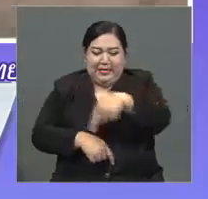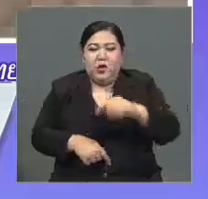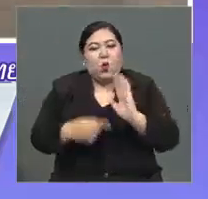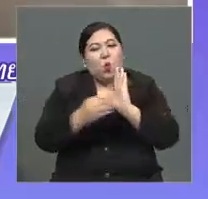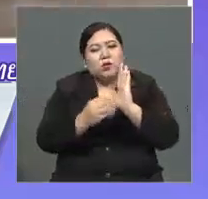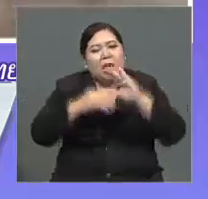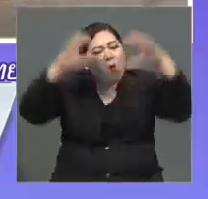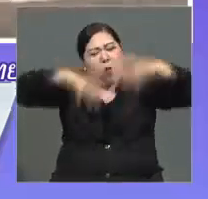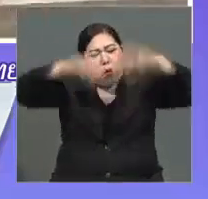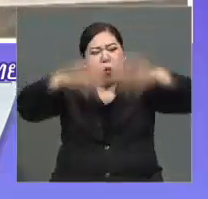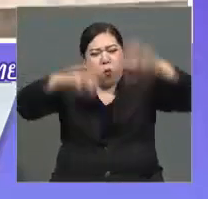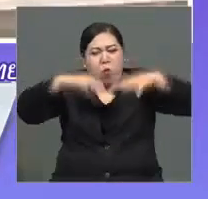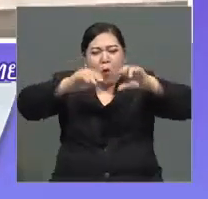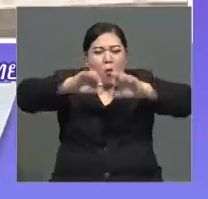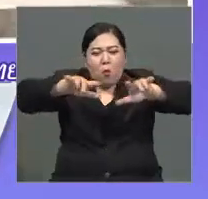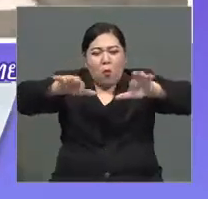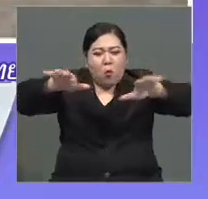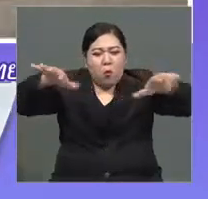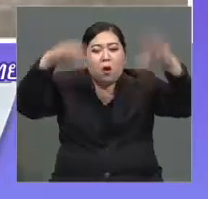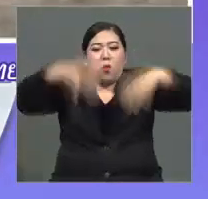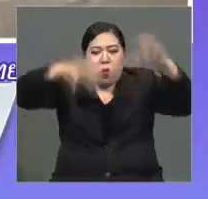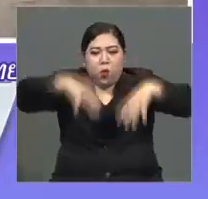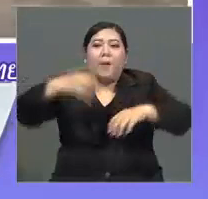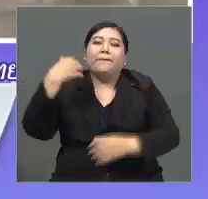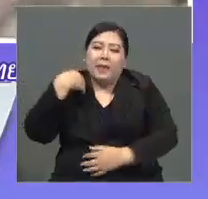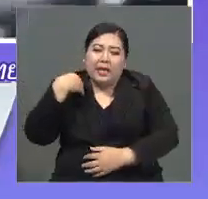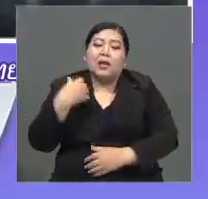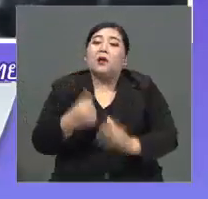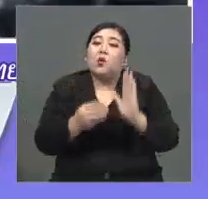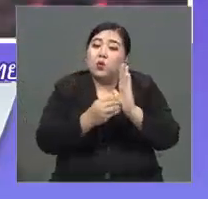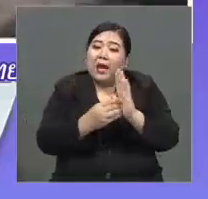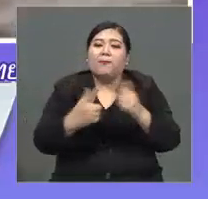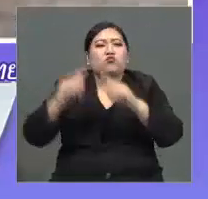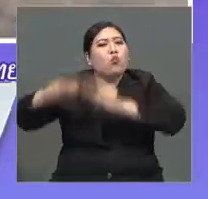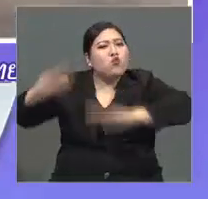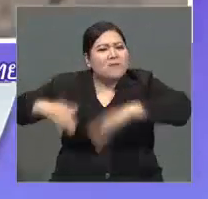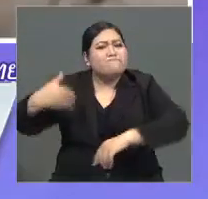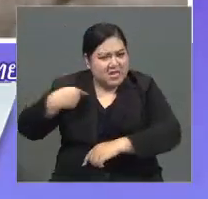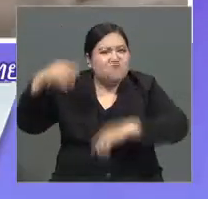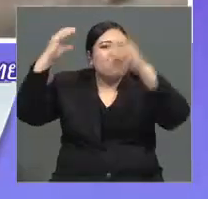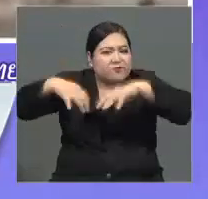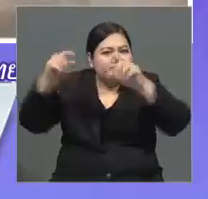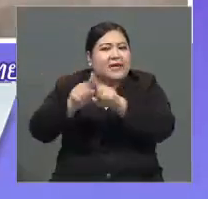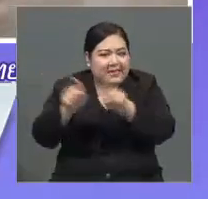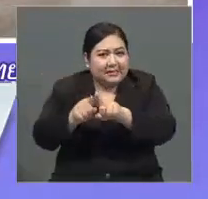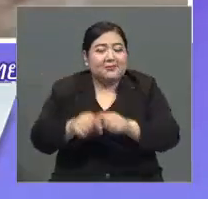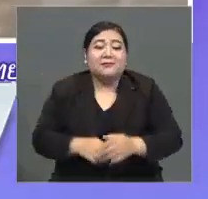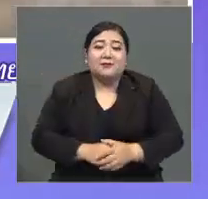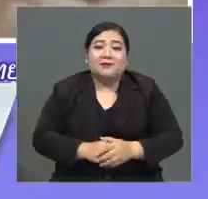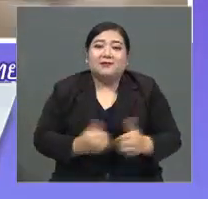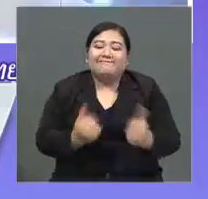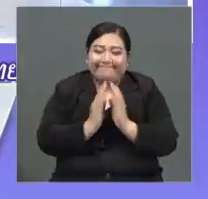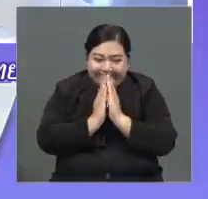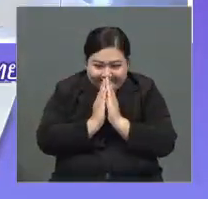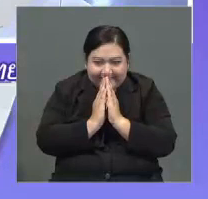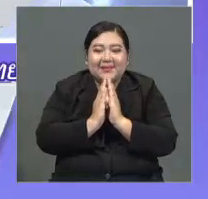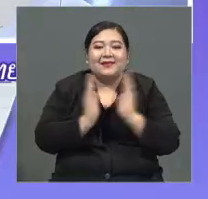ตองดอยู่ในข้ที่ของทางด้านฝงทนอยู่ครับครับ ขอบคุมากั ท่